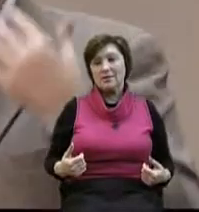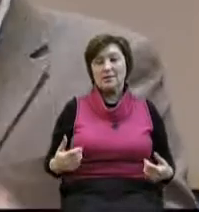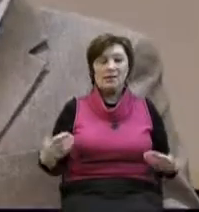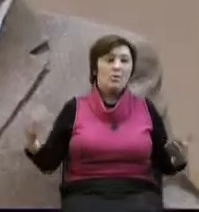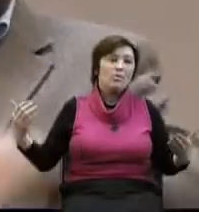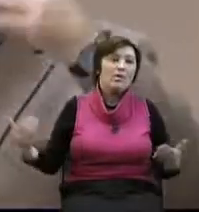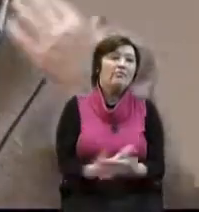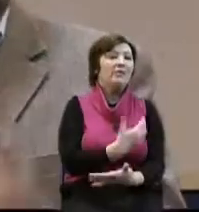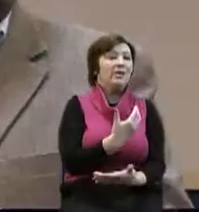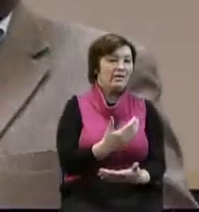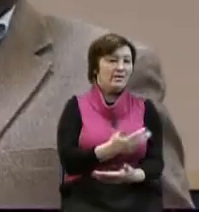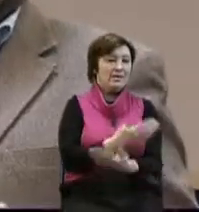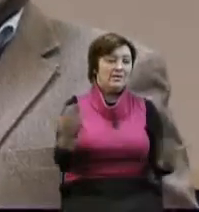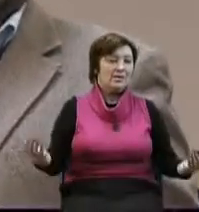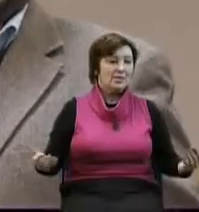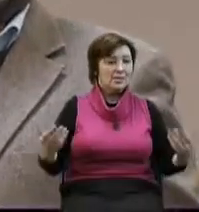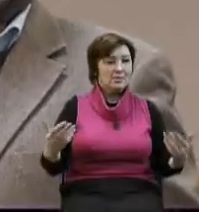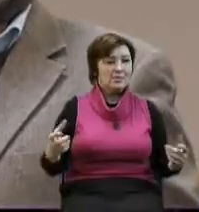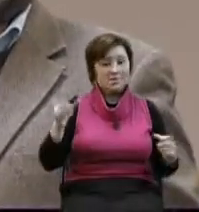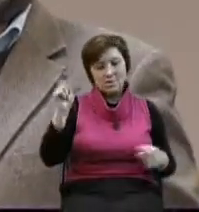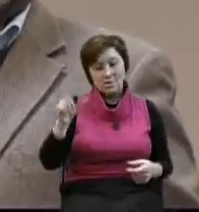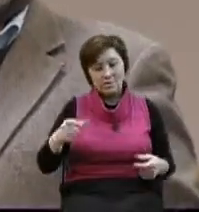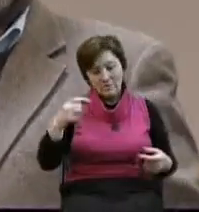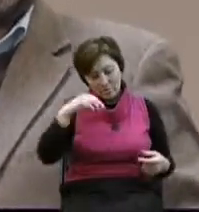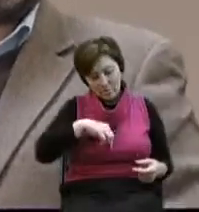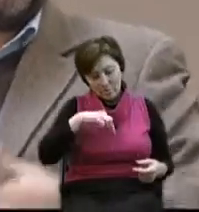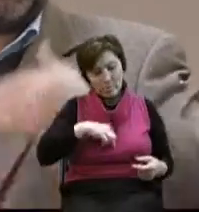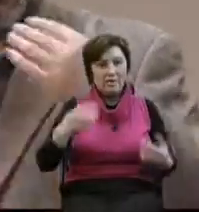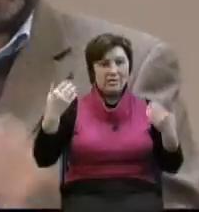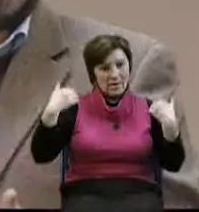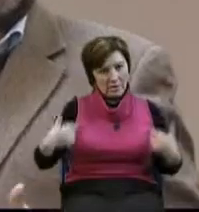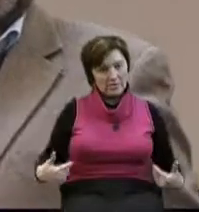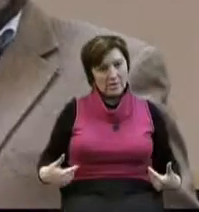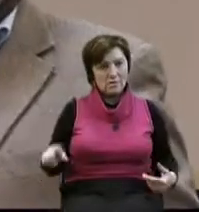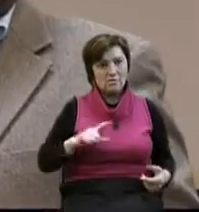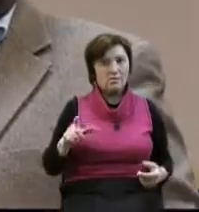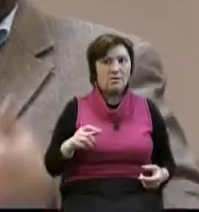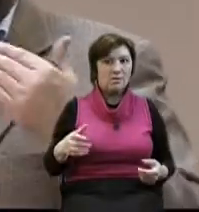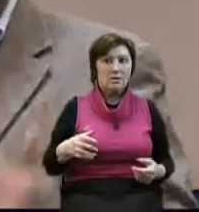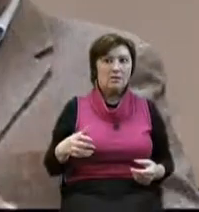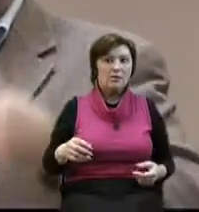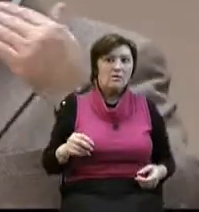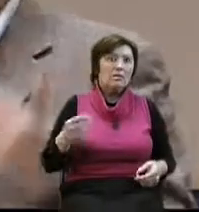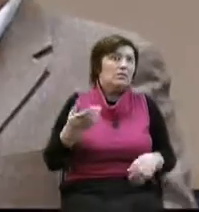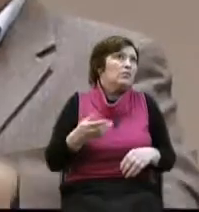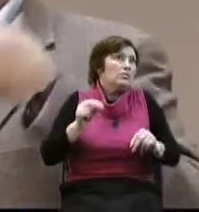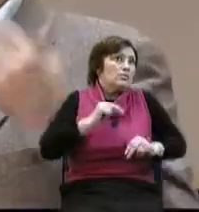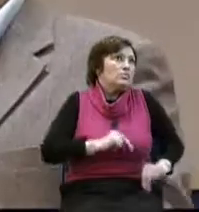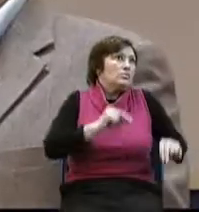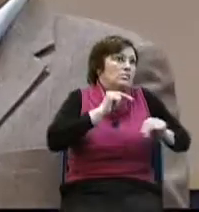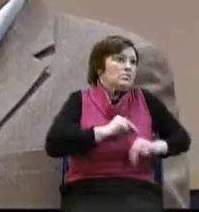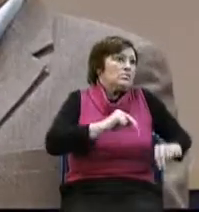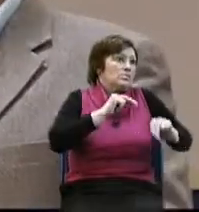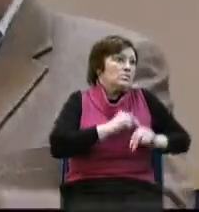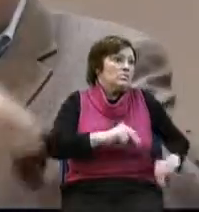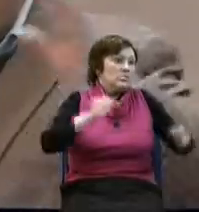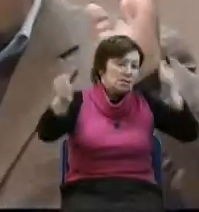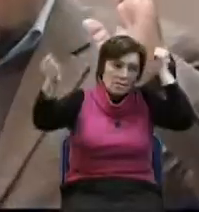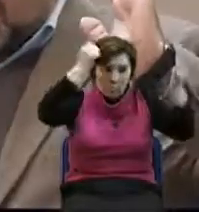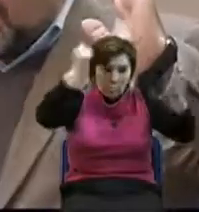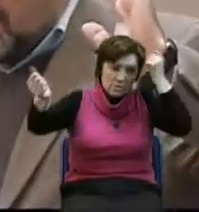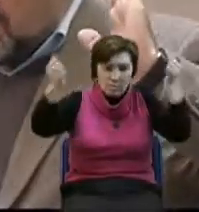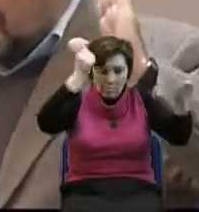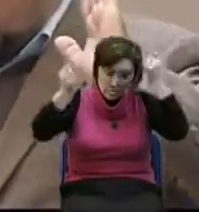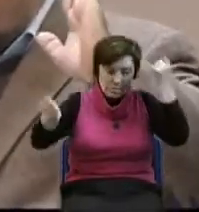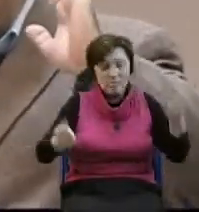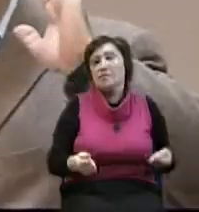и внешнего, и внутреннего человека. Чтобы мы не загоняли себя работами, трудами и заботами. В этот